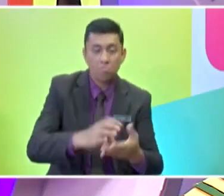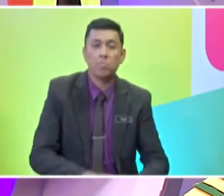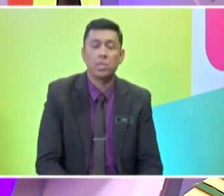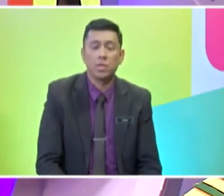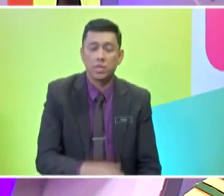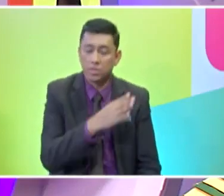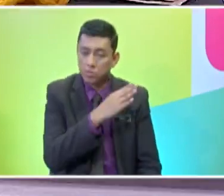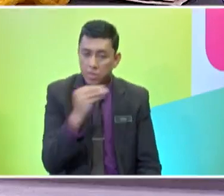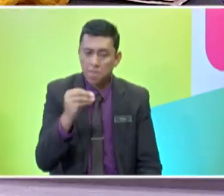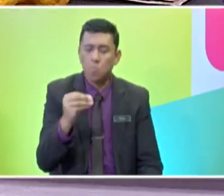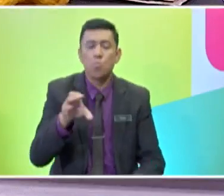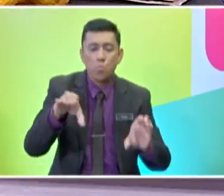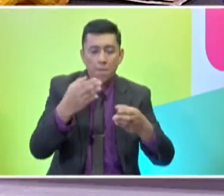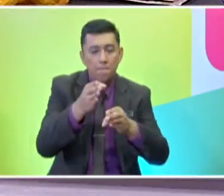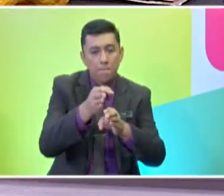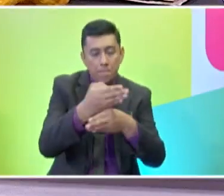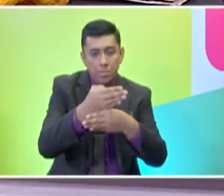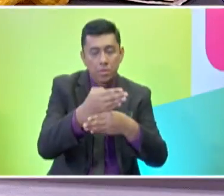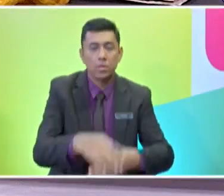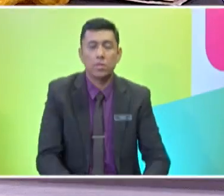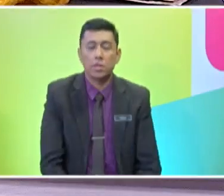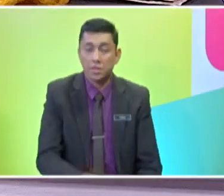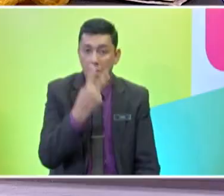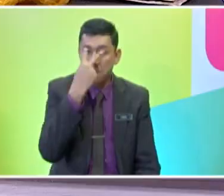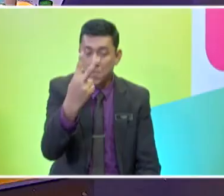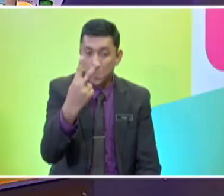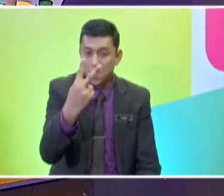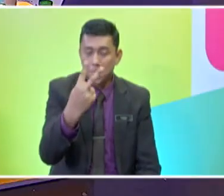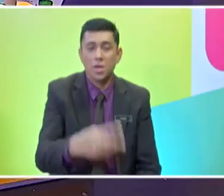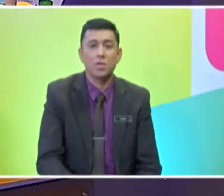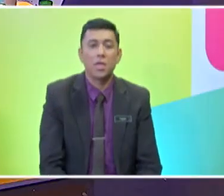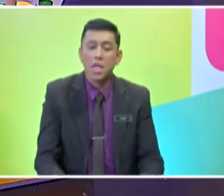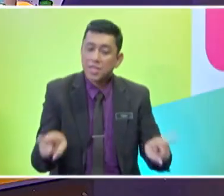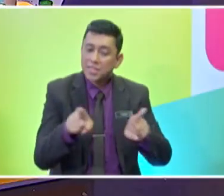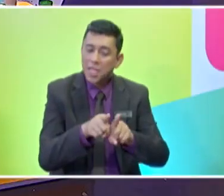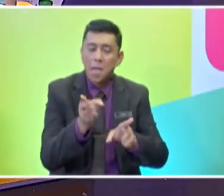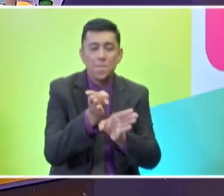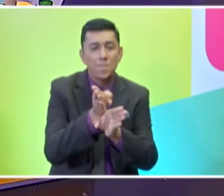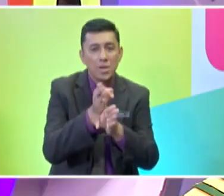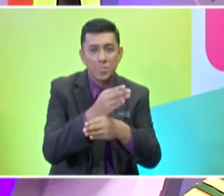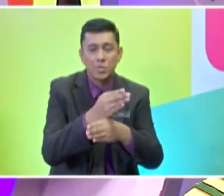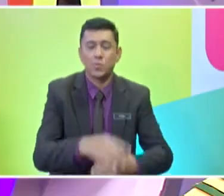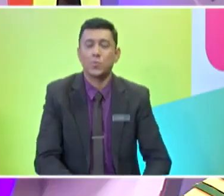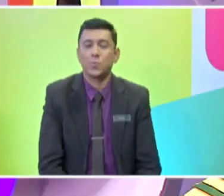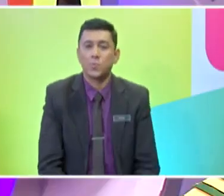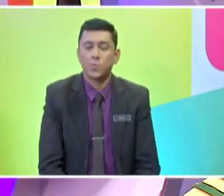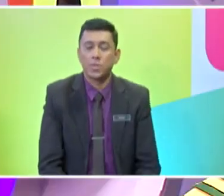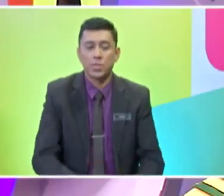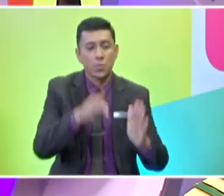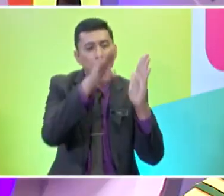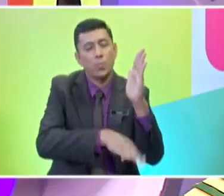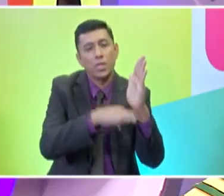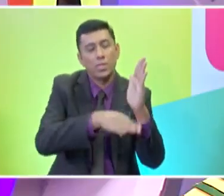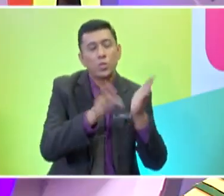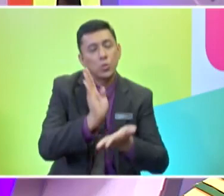tetapkan bentuk dan nampaklah kamu bentuknya membantu